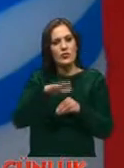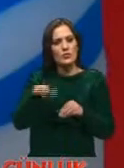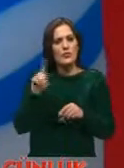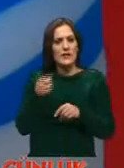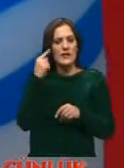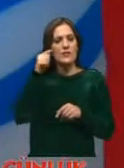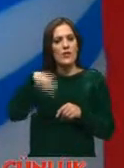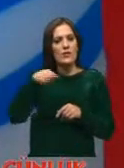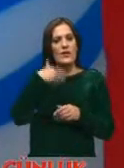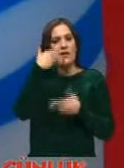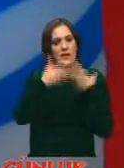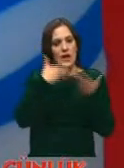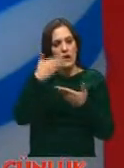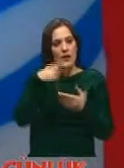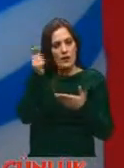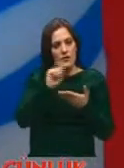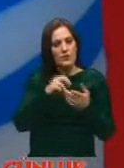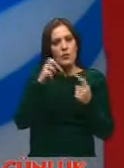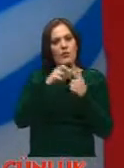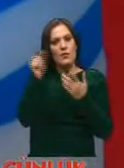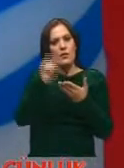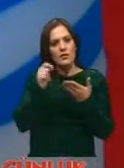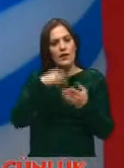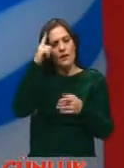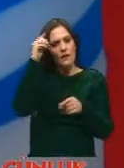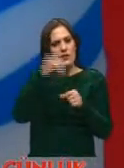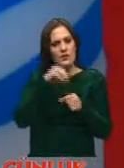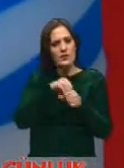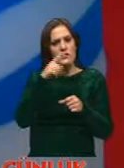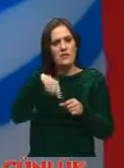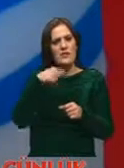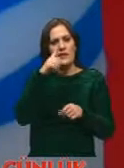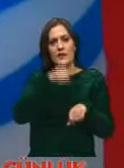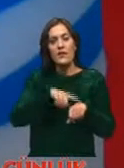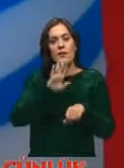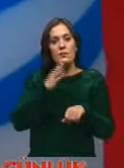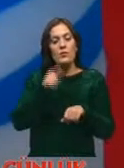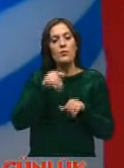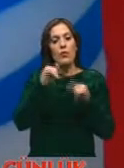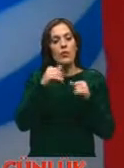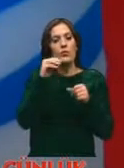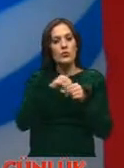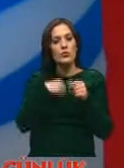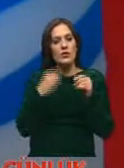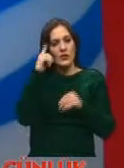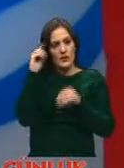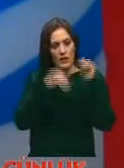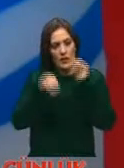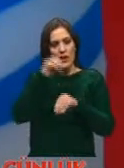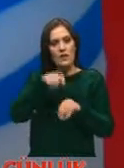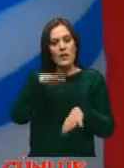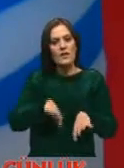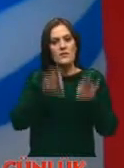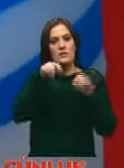Çünkü onlar hikayeler yazıyorlar, romanlar yazıyorlar kafalarında. İnanılmaz. Yani bu oyun yaratmanın,